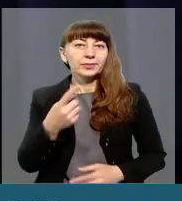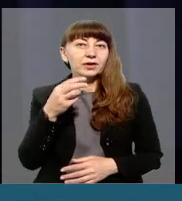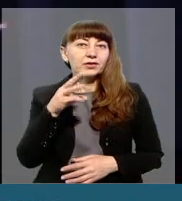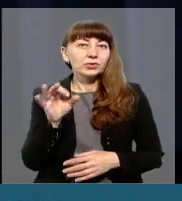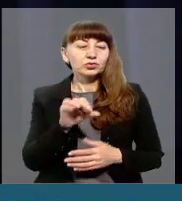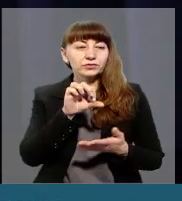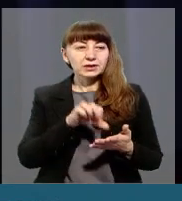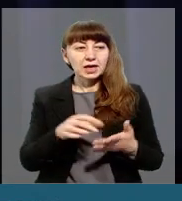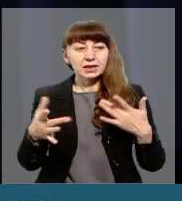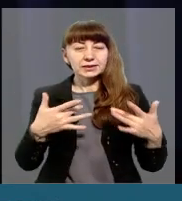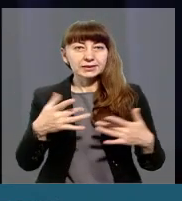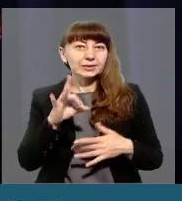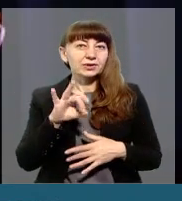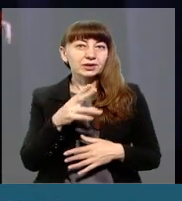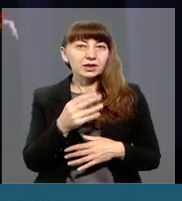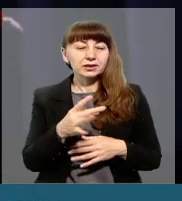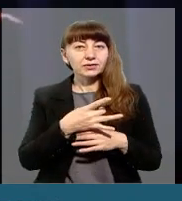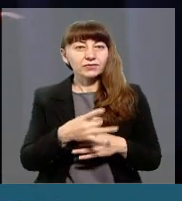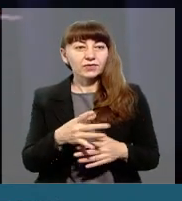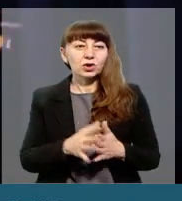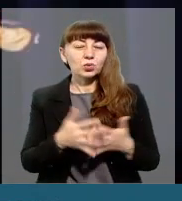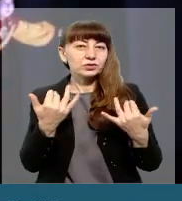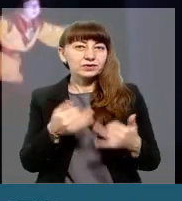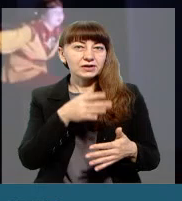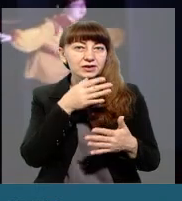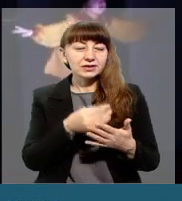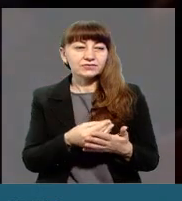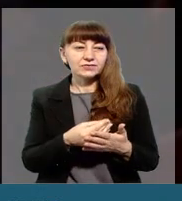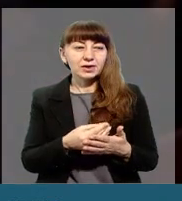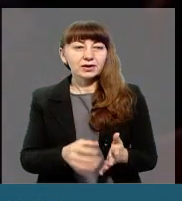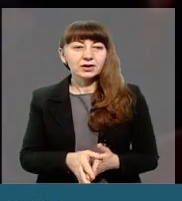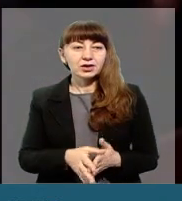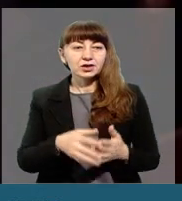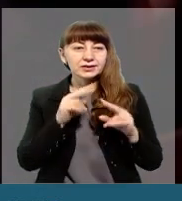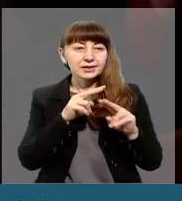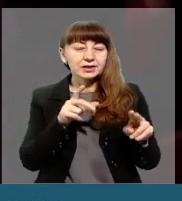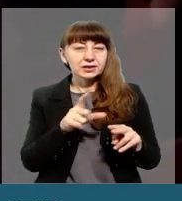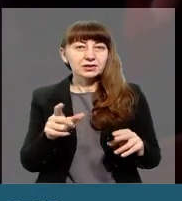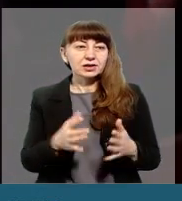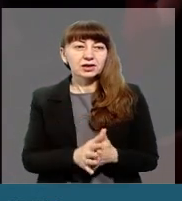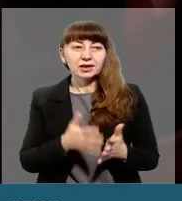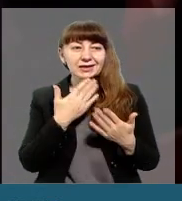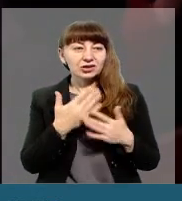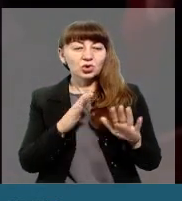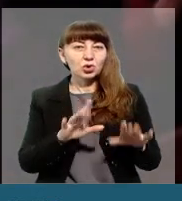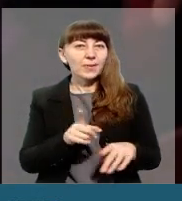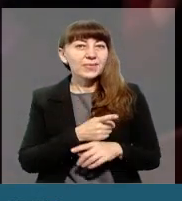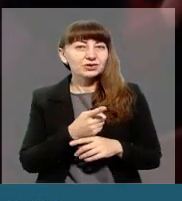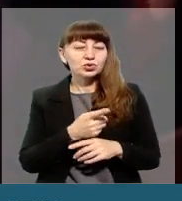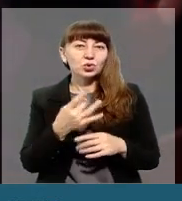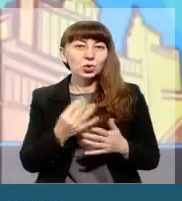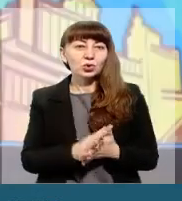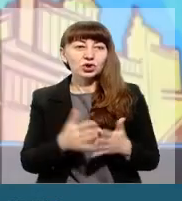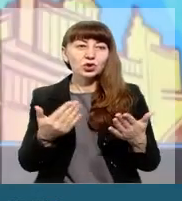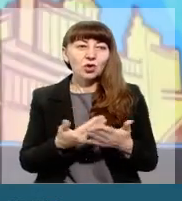Минут выступления артисты Миндыкаринского района приковали к себе внимание зрителей, поразив не только своим мастерством, но и креативным